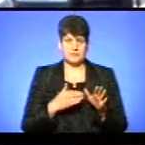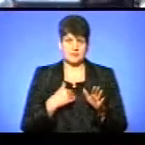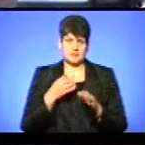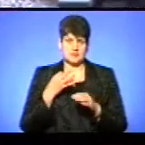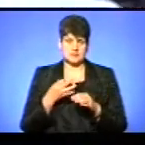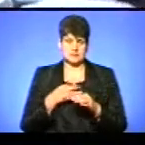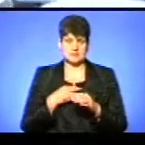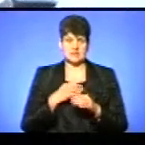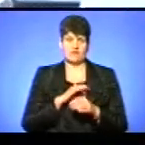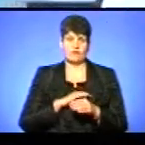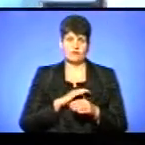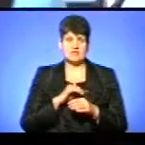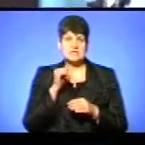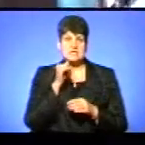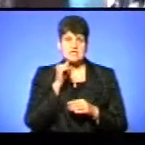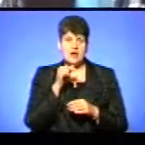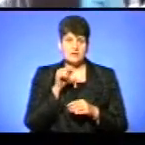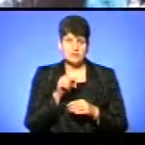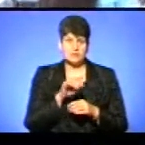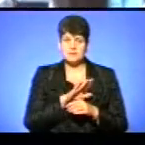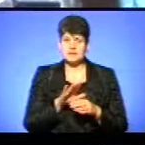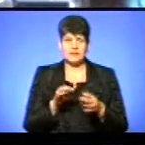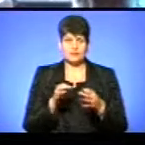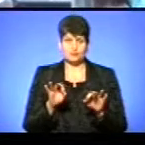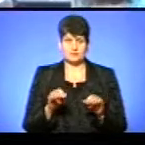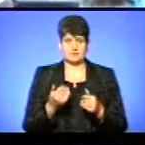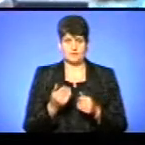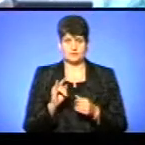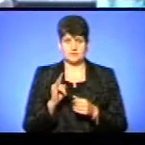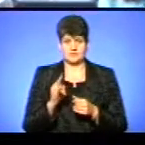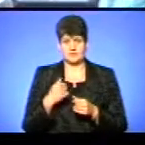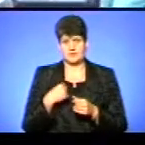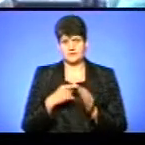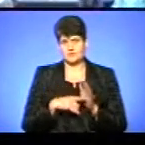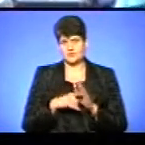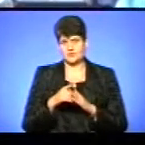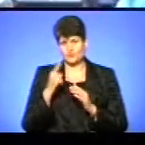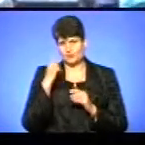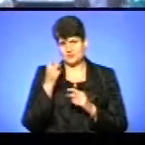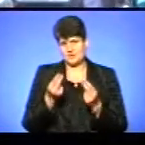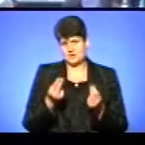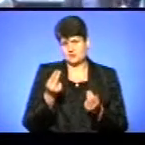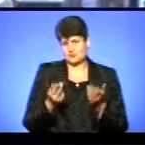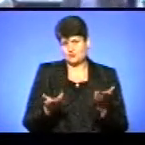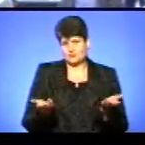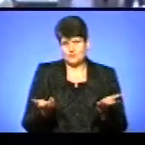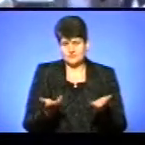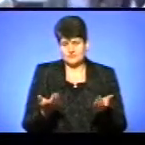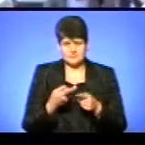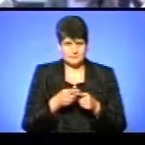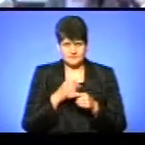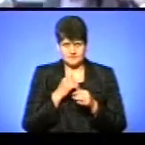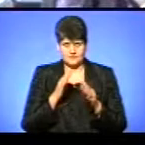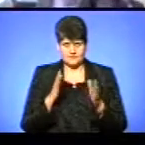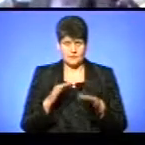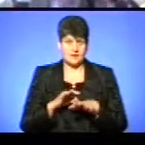сказав вихователь, що от завтра ми не пустимо вашу дитину. Я ще спочатку думала, що вона жартує, ну, що це не може бути такого.